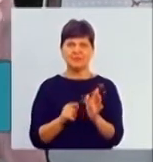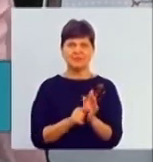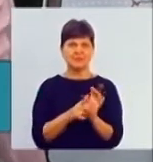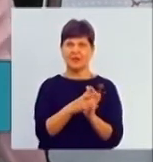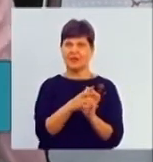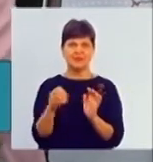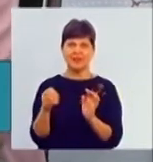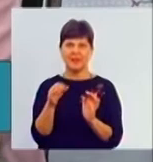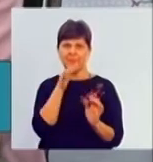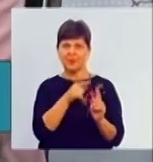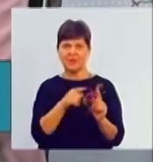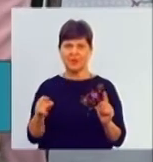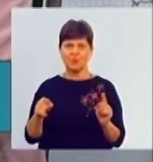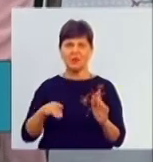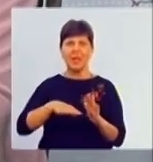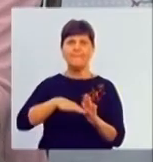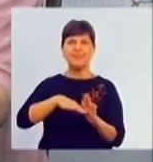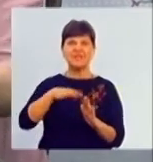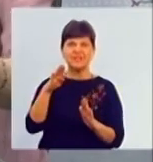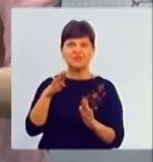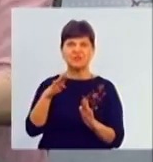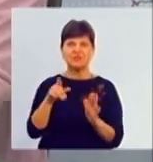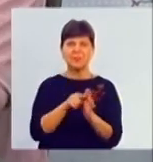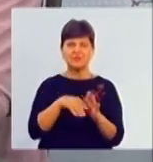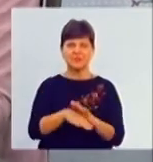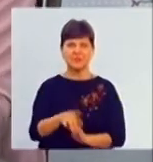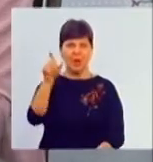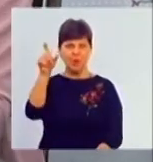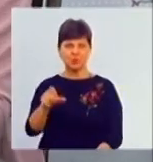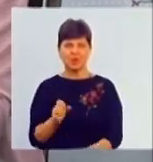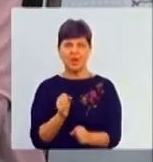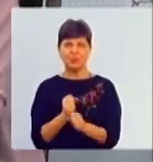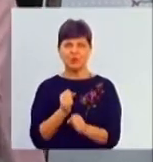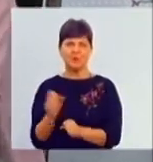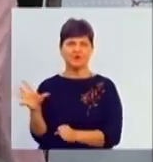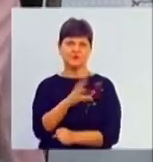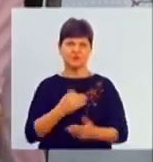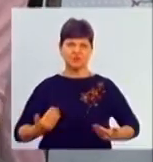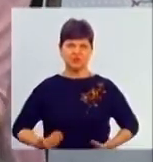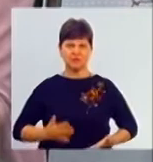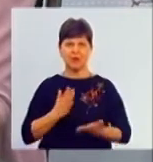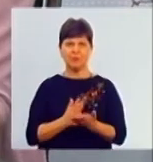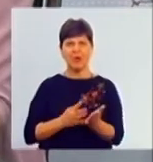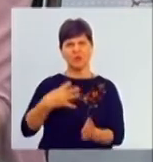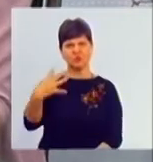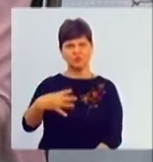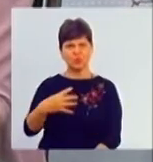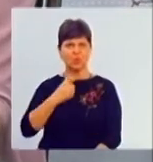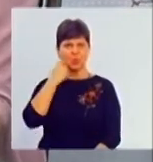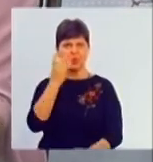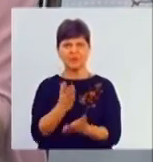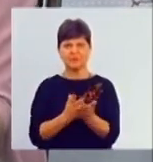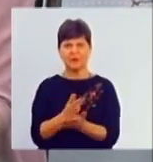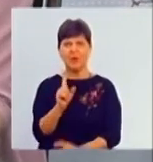період виходу на пенсію. От, наприклад, людина пропрацювала все життя, має 40 років стажу, чому б їй у